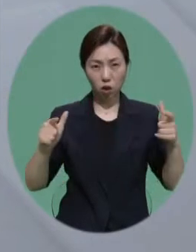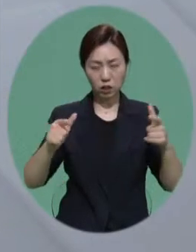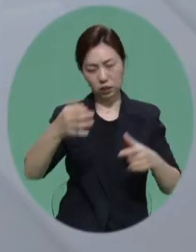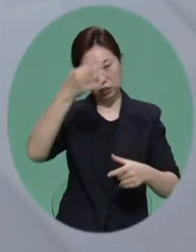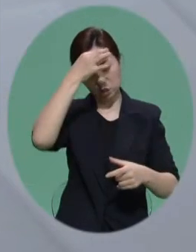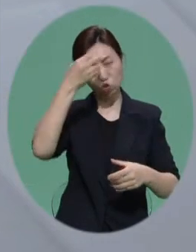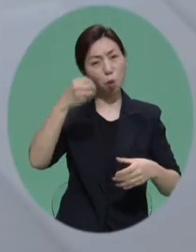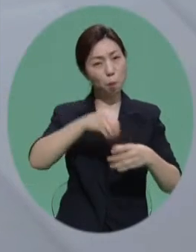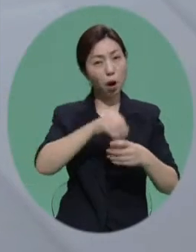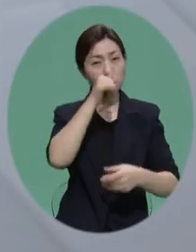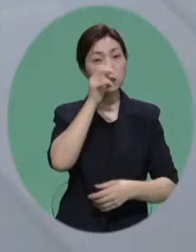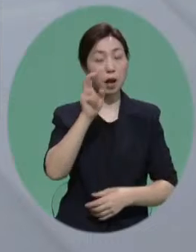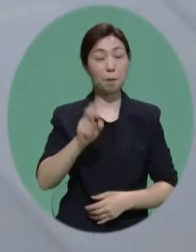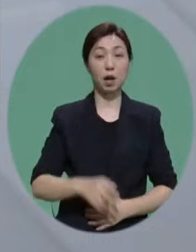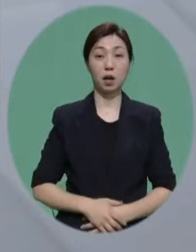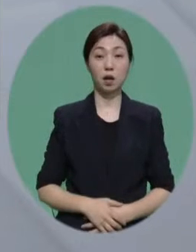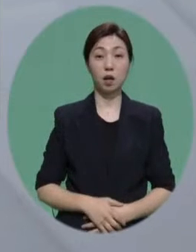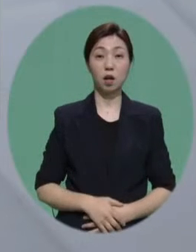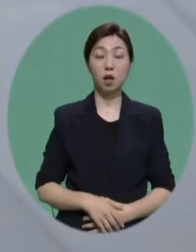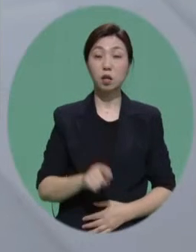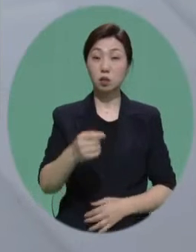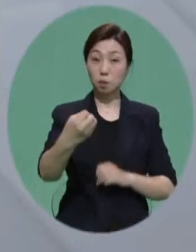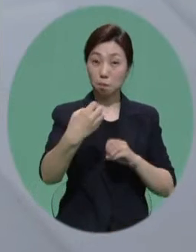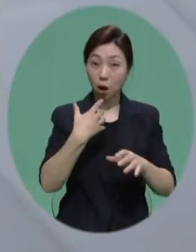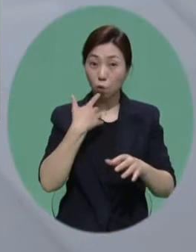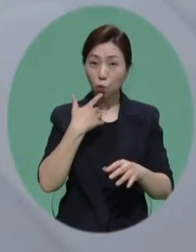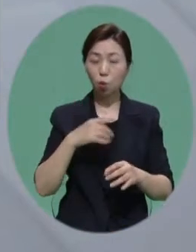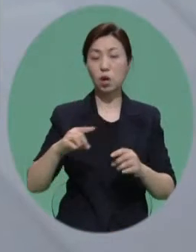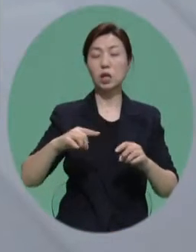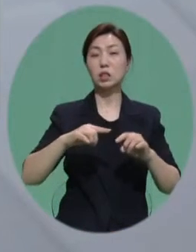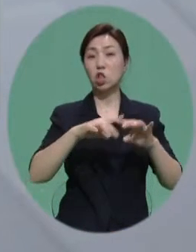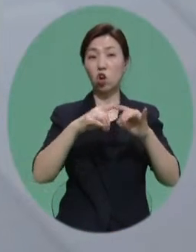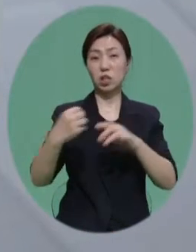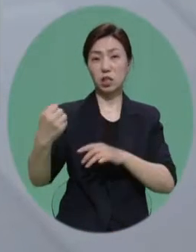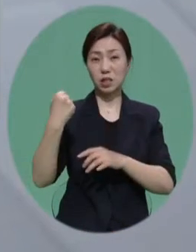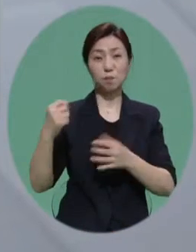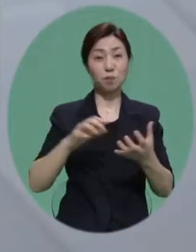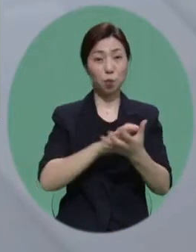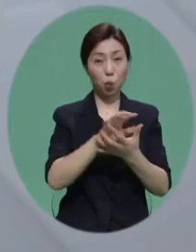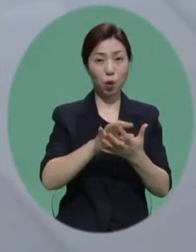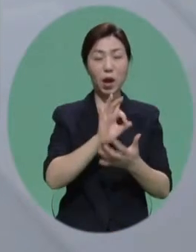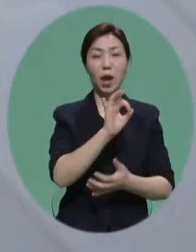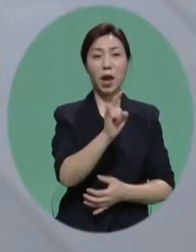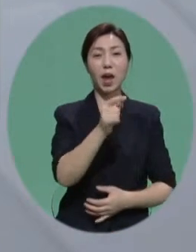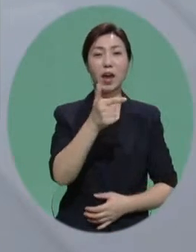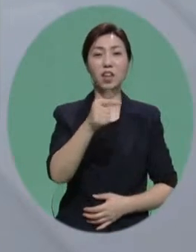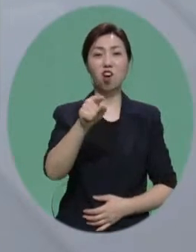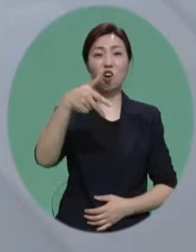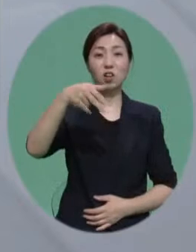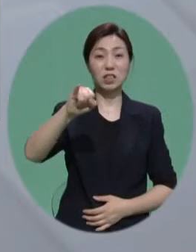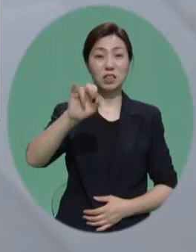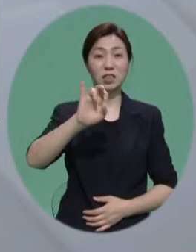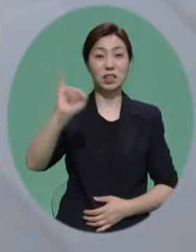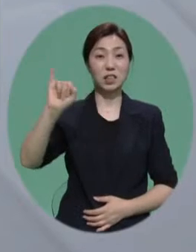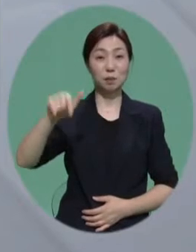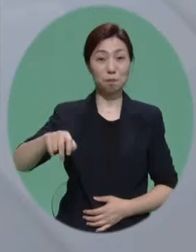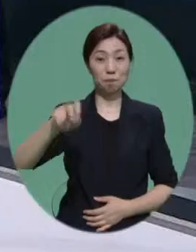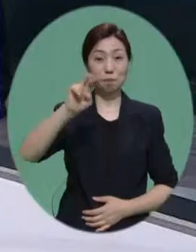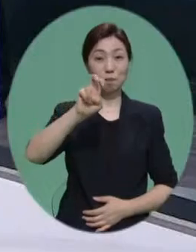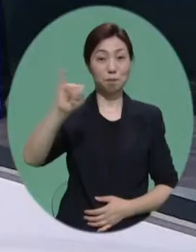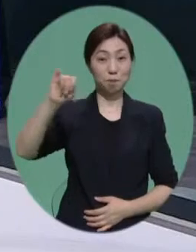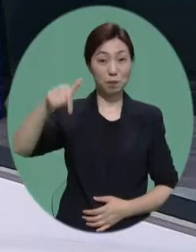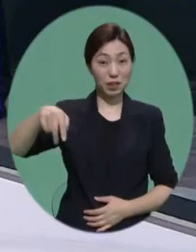되죠 예 그것도 역시 에너지 맥스 줘 뭐 그렇습니다 어제 제가 제 2회 우리가 새로운 게 사실은 이런 점들이